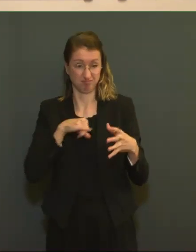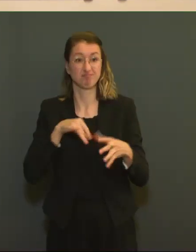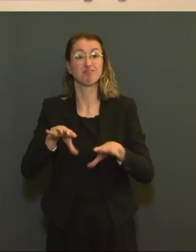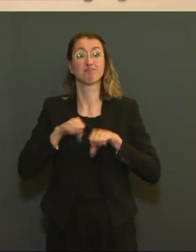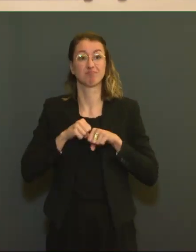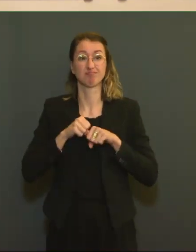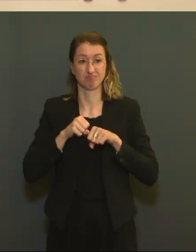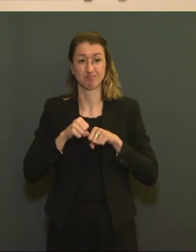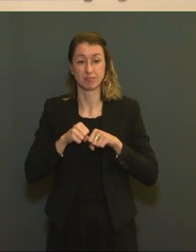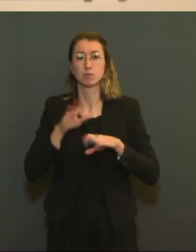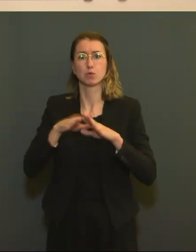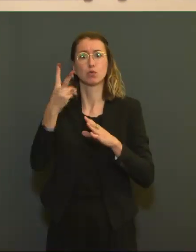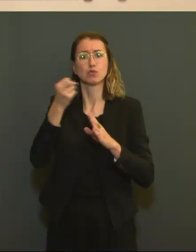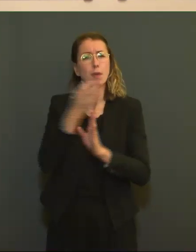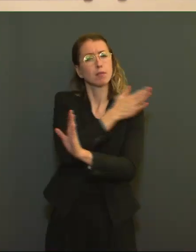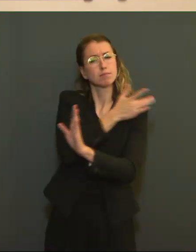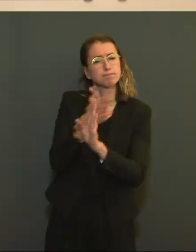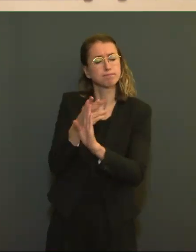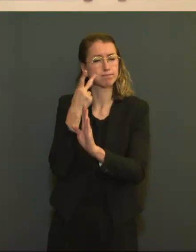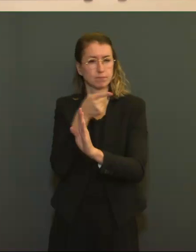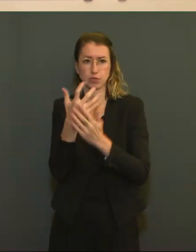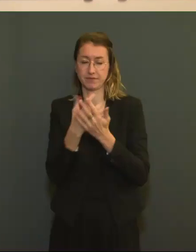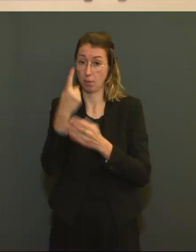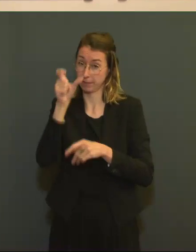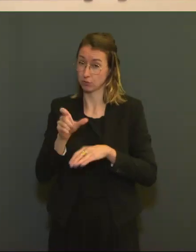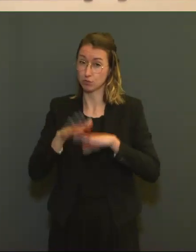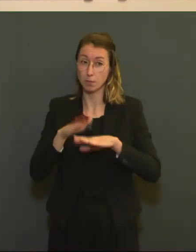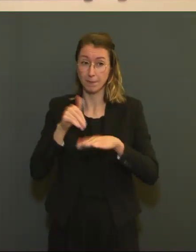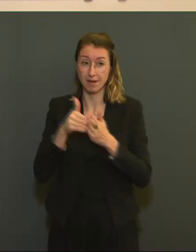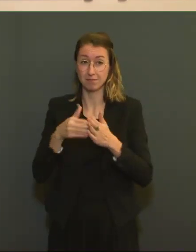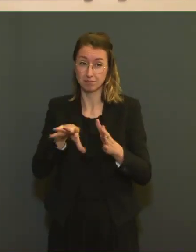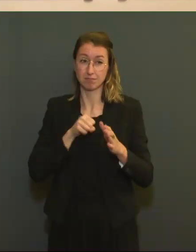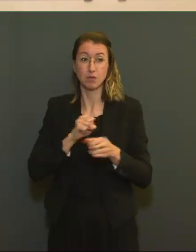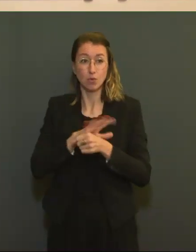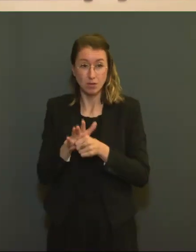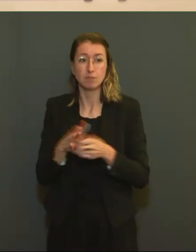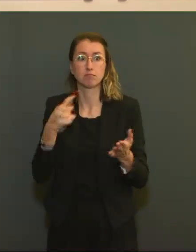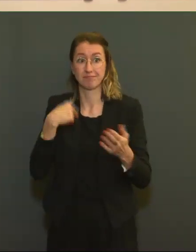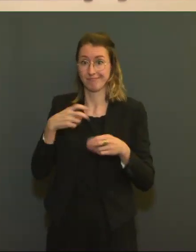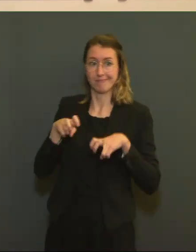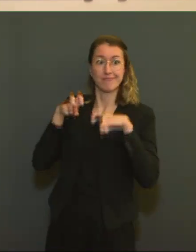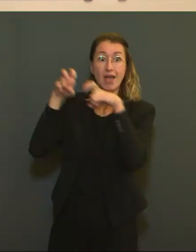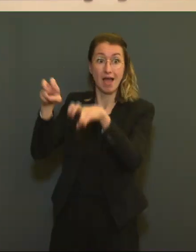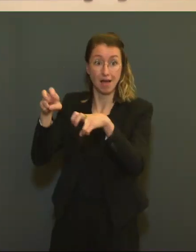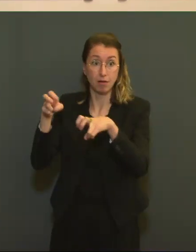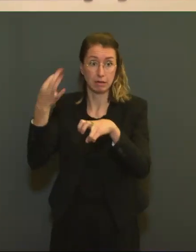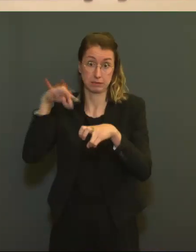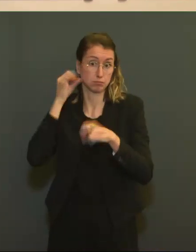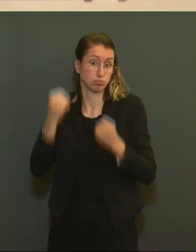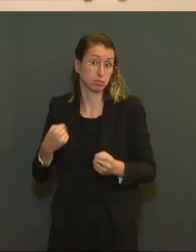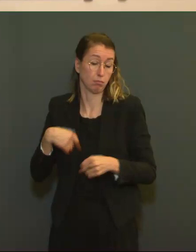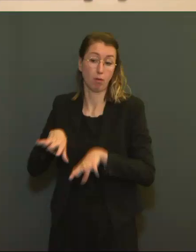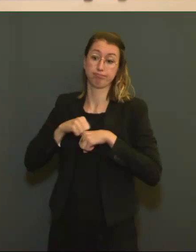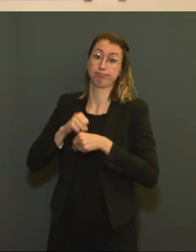jours. Ceci considère alors qu'on a un risque accru en étant dans le pays en question d'acquérir le